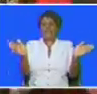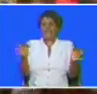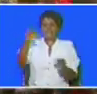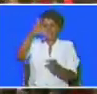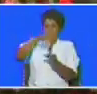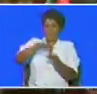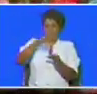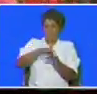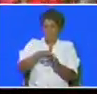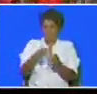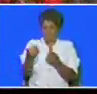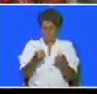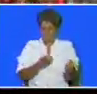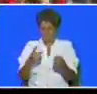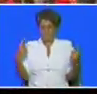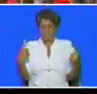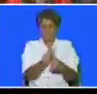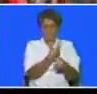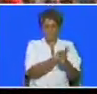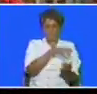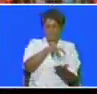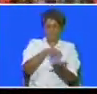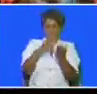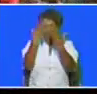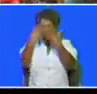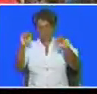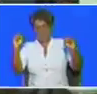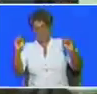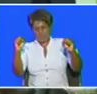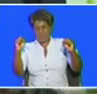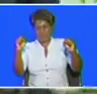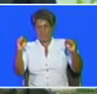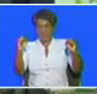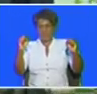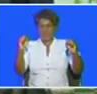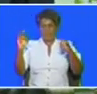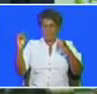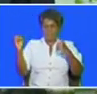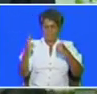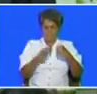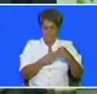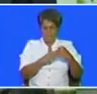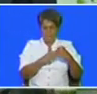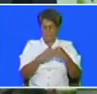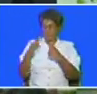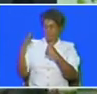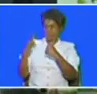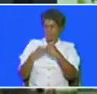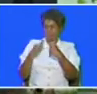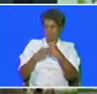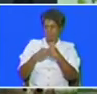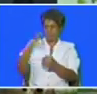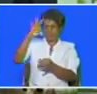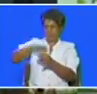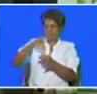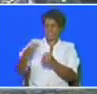Uchaguzi uliowavutia wagombea wa nyadhifa mbalimbali ukiwemo wadhifa wa rais wa jamhuri. Agosti tarehe 8 ikiwa ndo siku iliyotengwa na tume ya uchaguzi